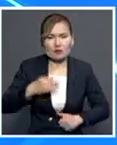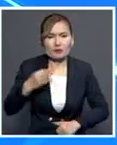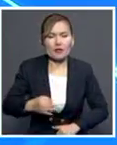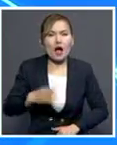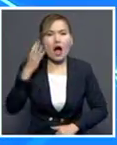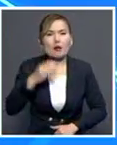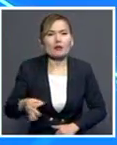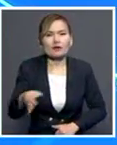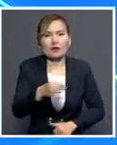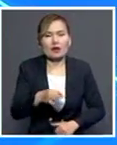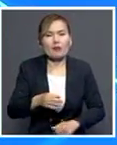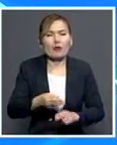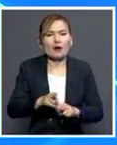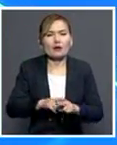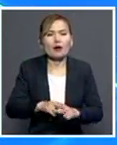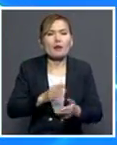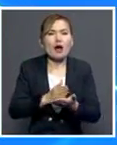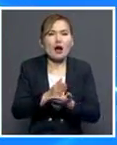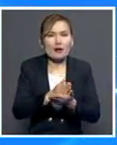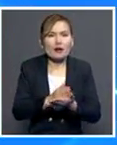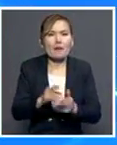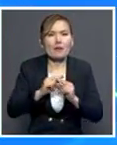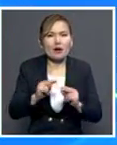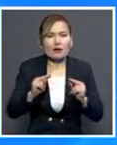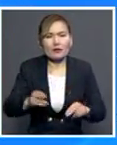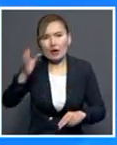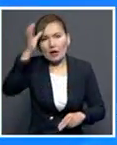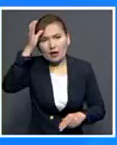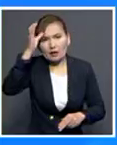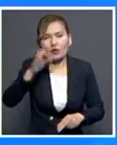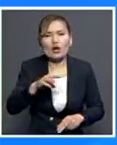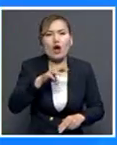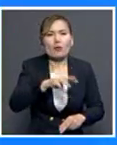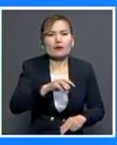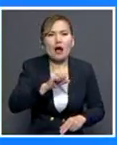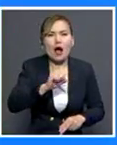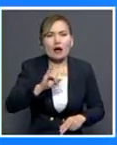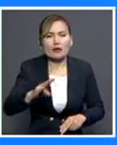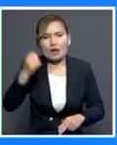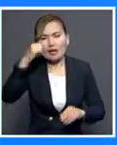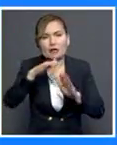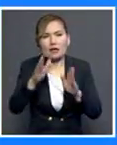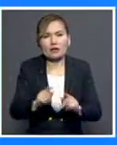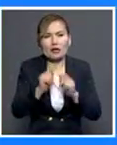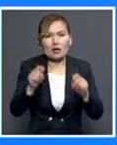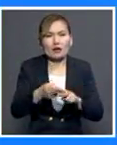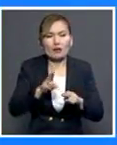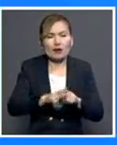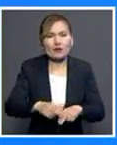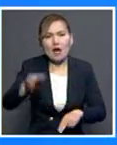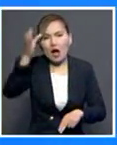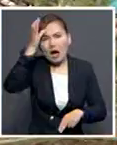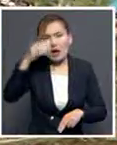Алматы облысында қоғам қайраткері, педагог ғалым, тіл жанашыры Мұхтар Арынның ескерткіші ашылды. Мақала ауылында бой көтерген мүсінді